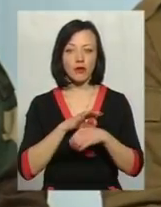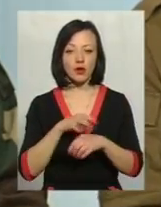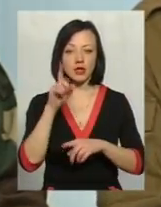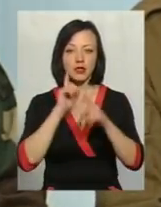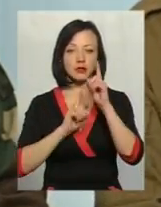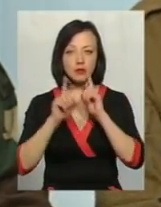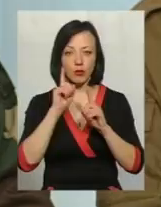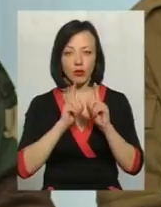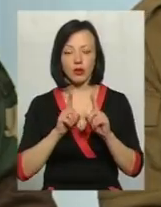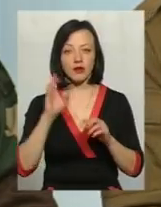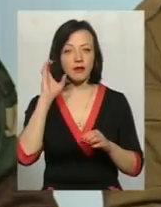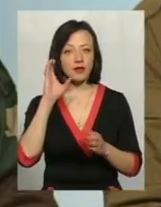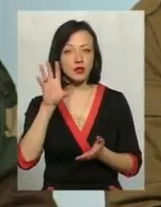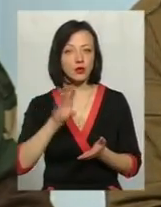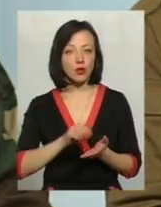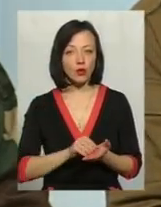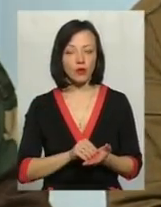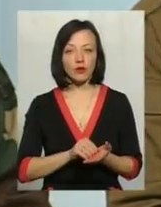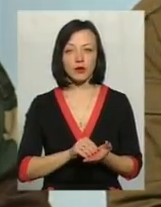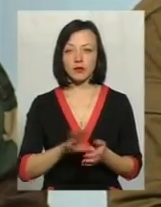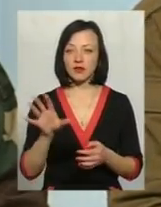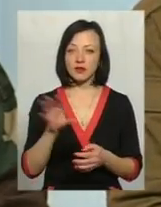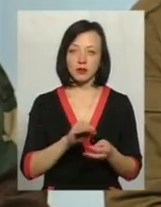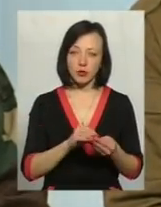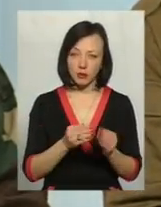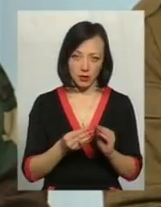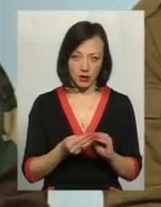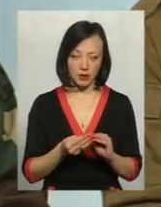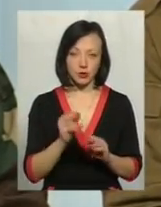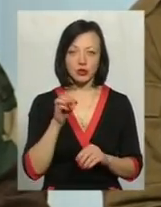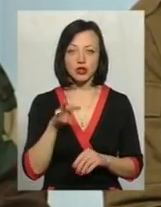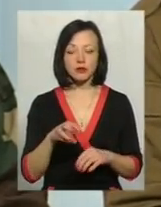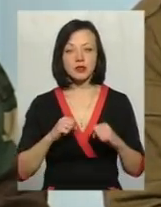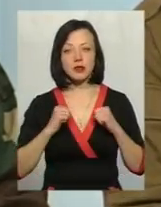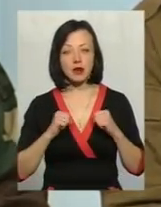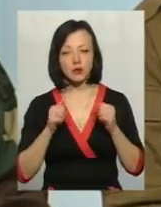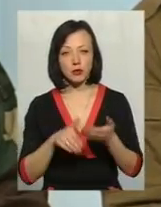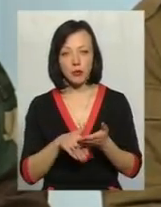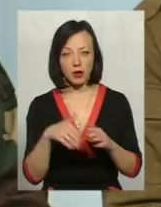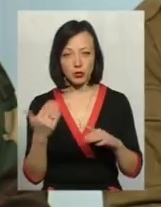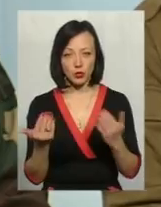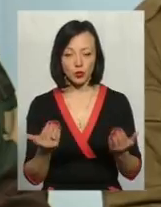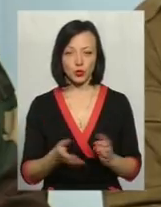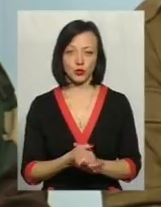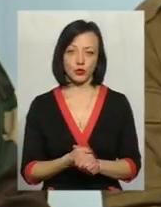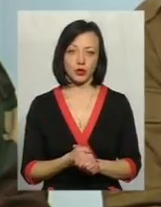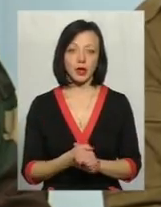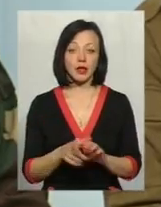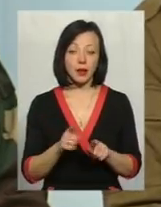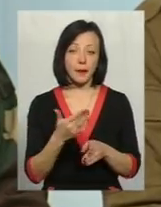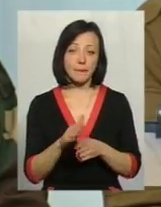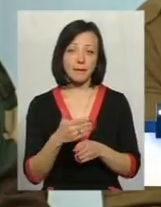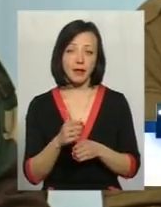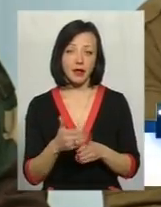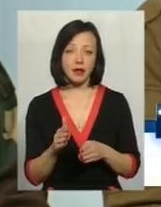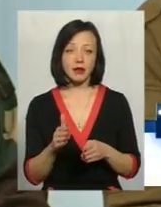збори, вислуховуємо всі проблеми, чим стараємося допомагати один одному. Так помаленьку-помаленьку